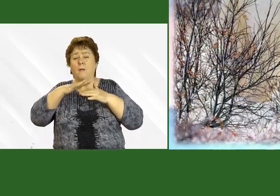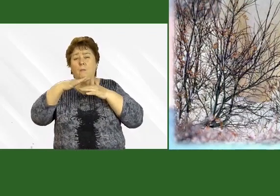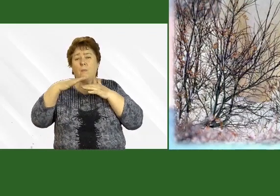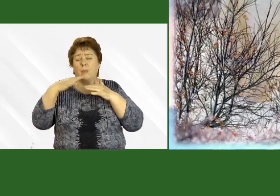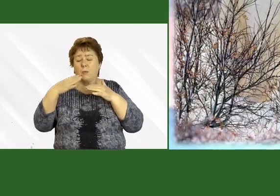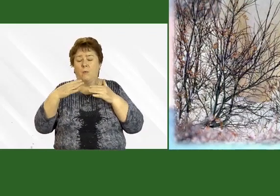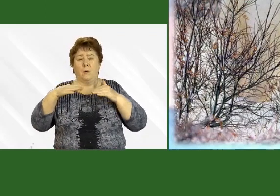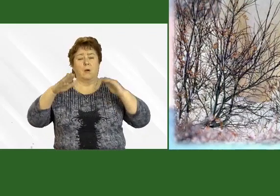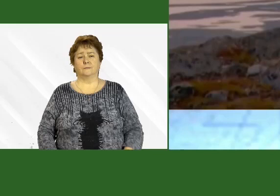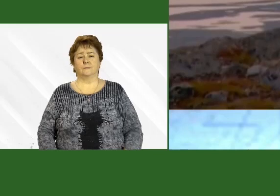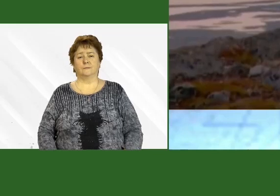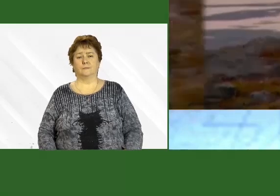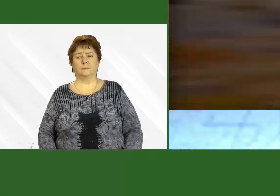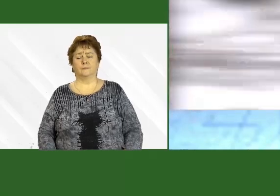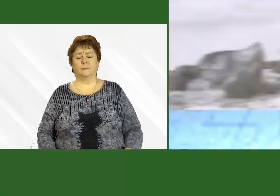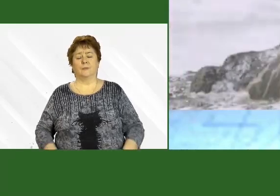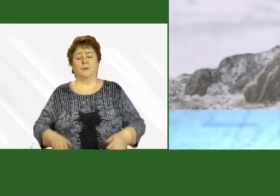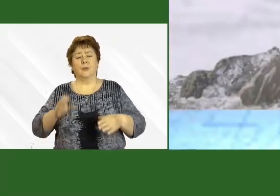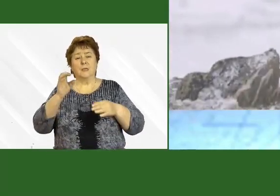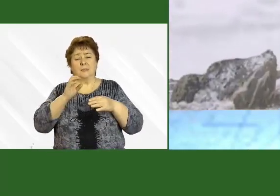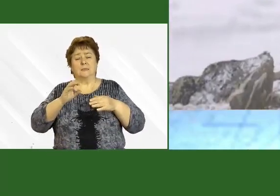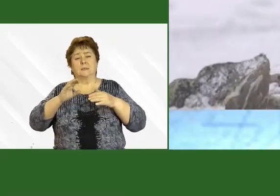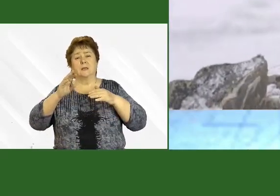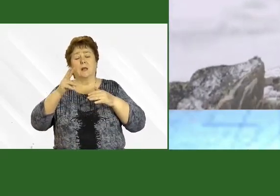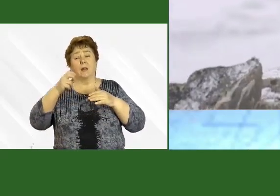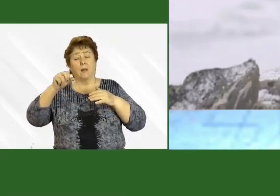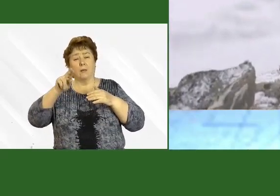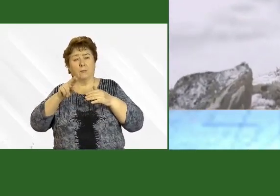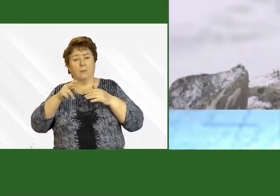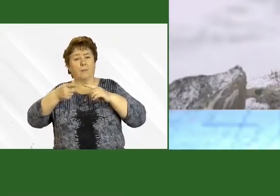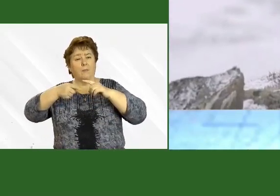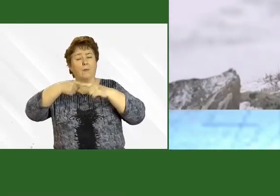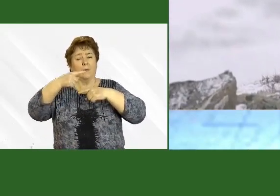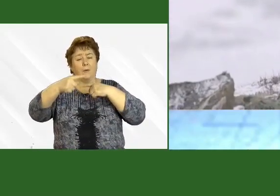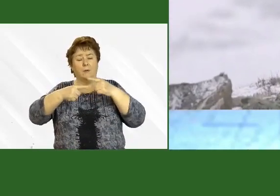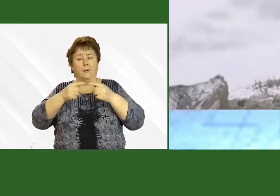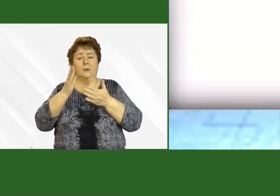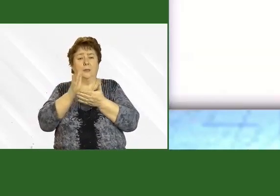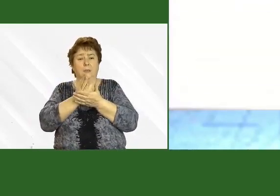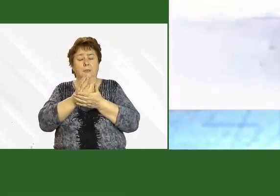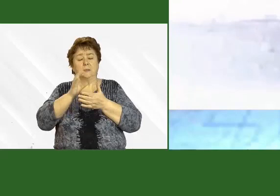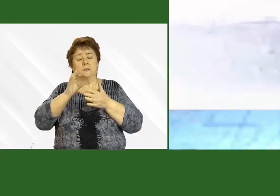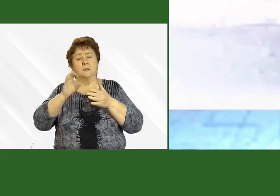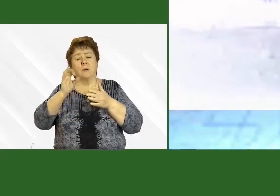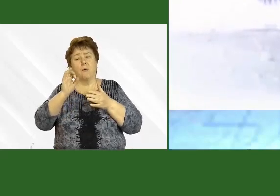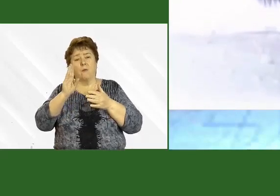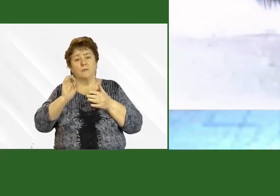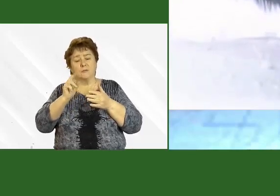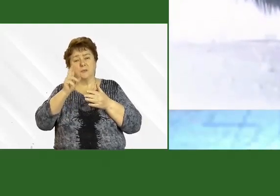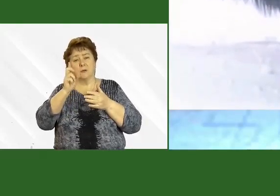птиц с ледникового периода здесь сохранился овцебык крупное